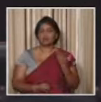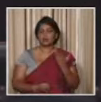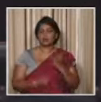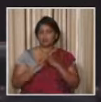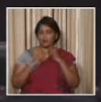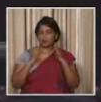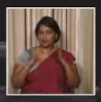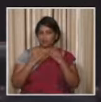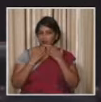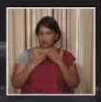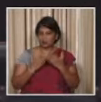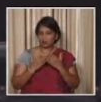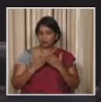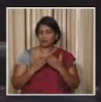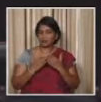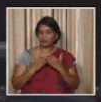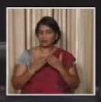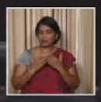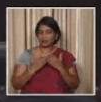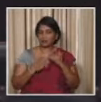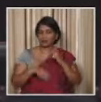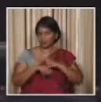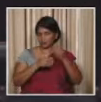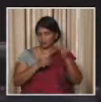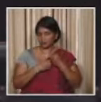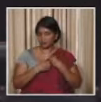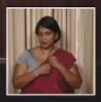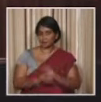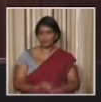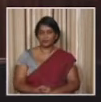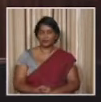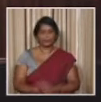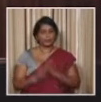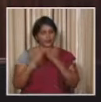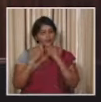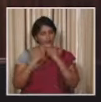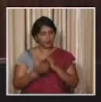බොහොමින් ස්තුතියි කාලය ලබා දීම පිළිබඳව. බොහොම ස්තුතියි ගරු මන්ත්‍රීතුමිය.